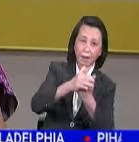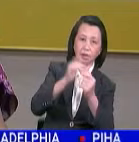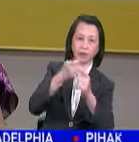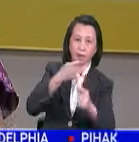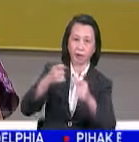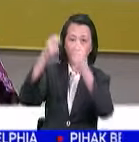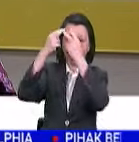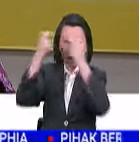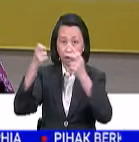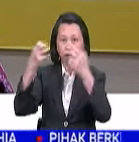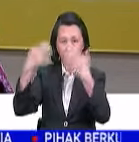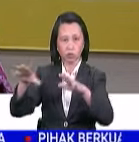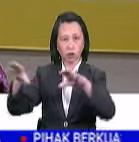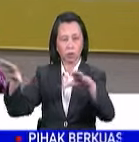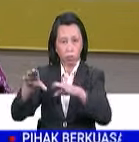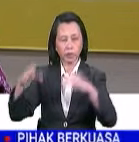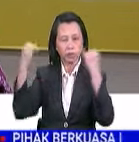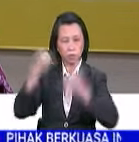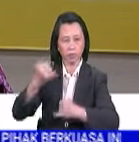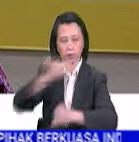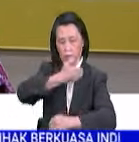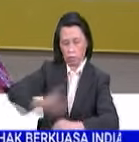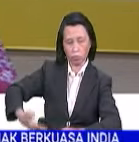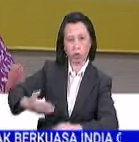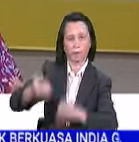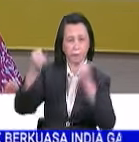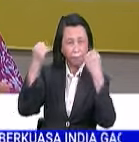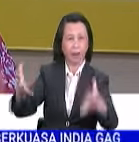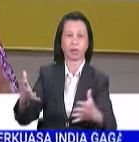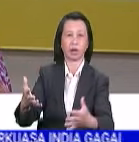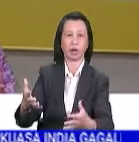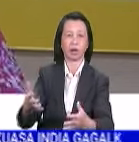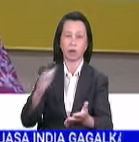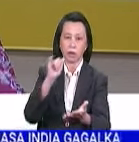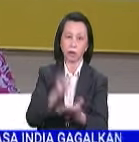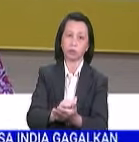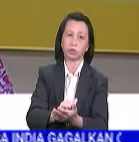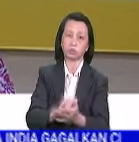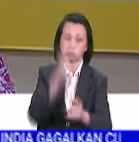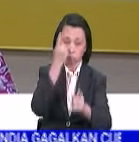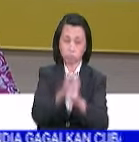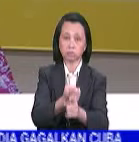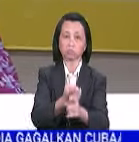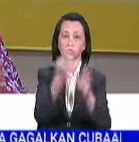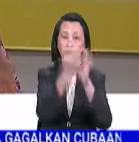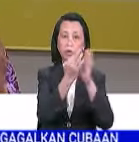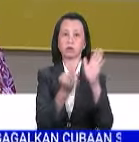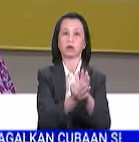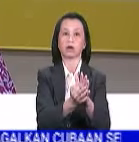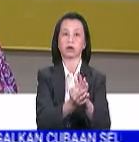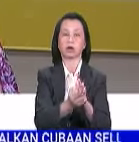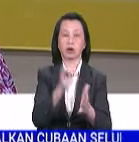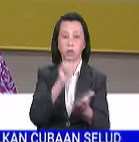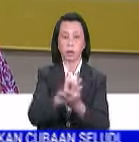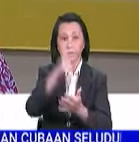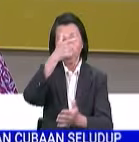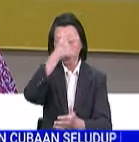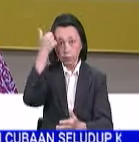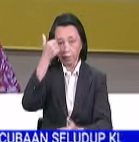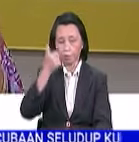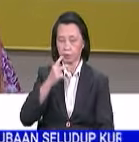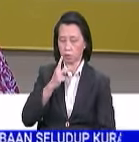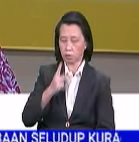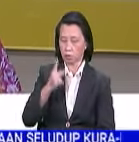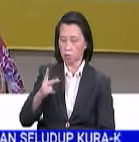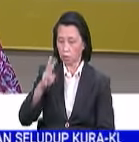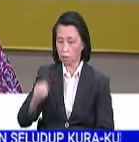telah mengerjakan ibadah umrah. Itu fakta dia. Itulah sebab Kementerian Kesihatan